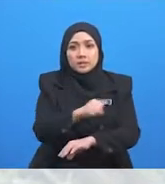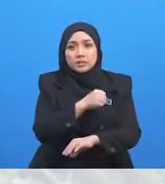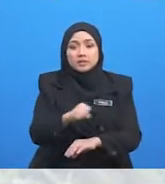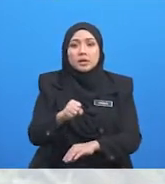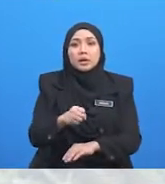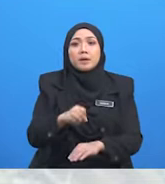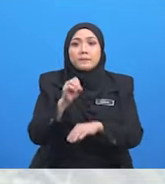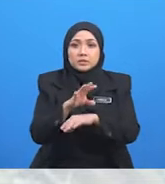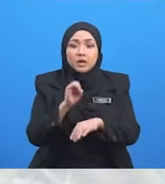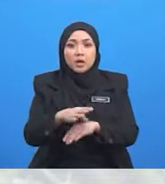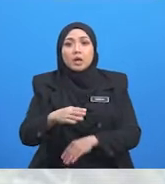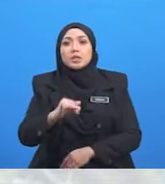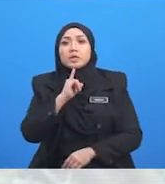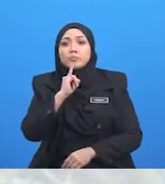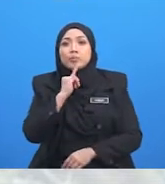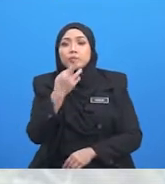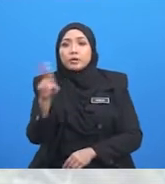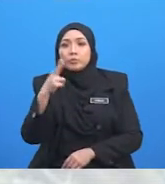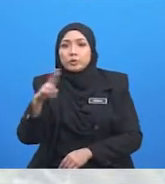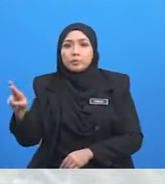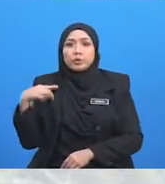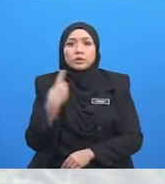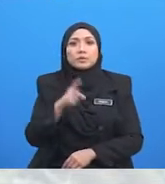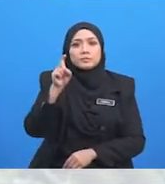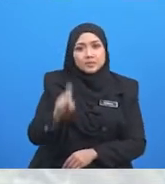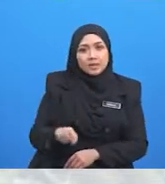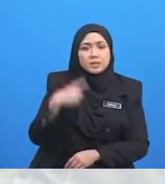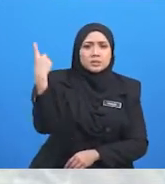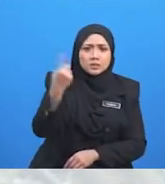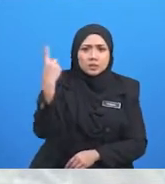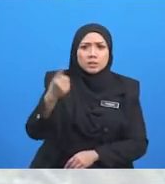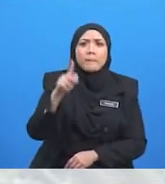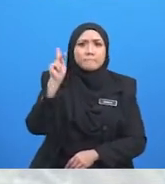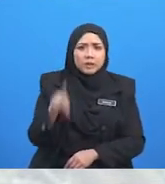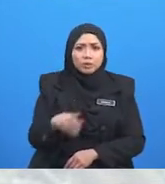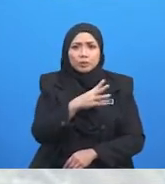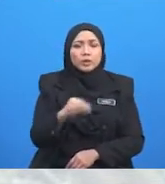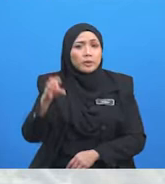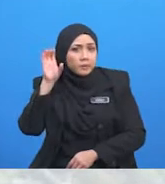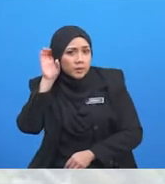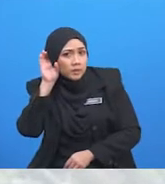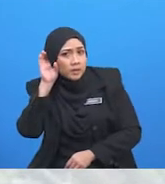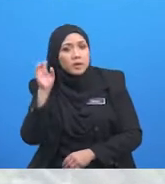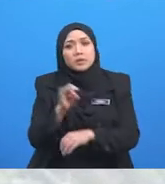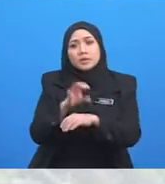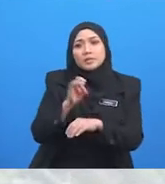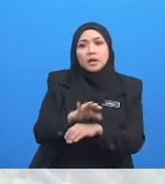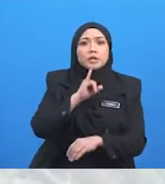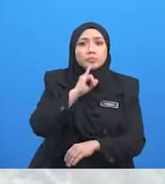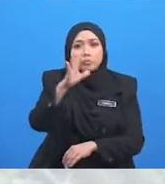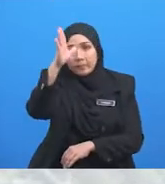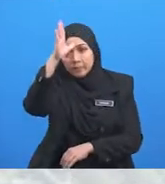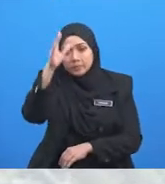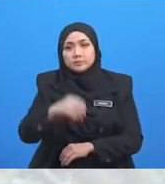ibu beribu-ribu ialah kita mestilah sentiasa patuh dan mendengar nasihat ibu